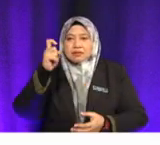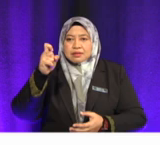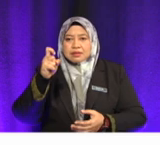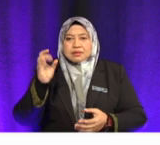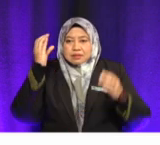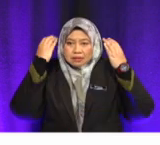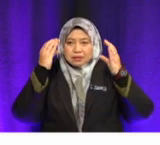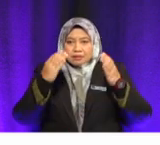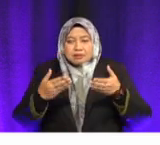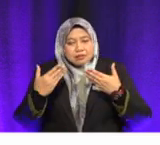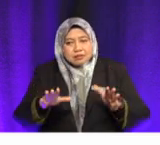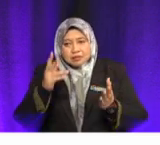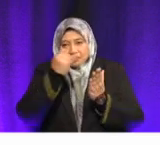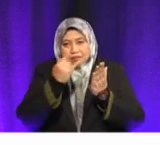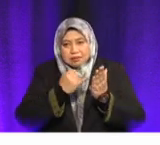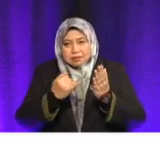Guys